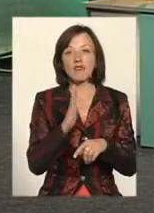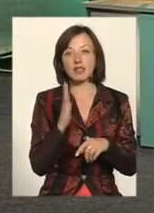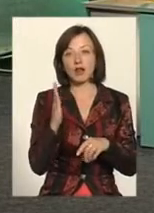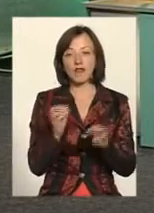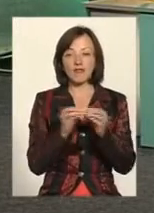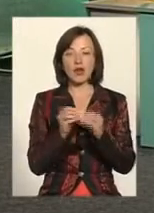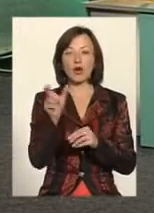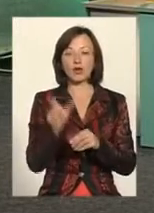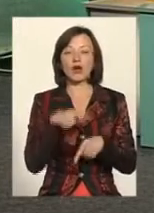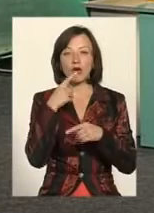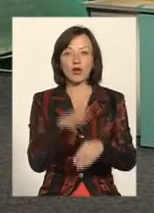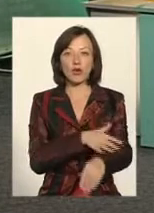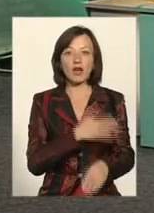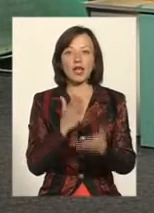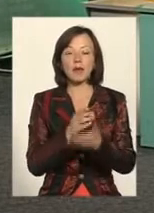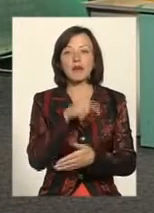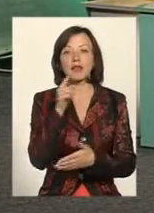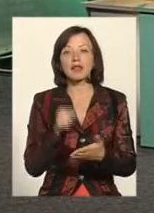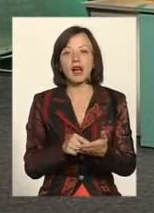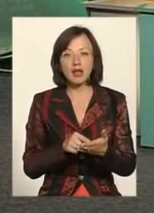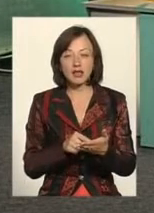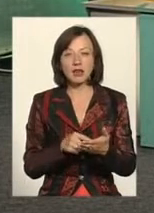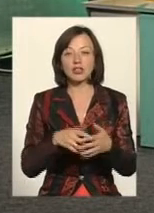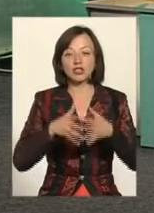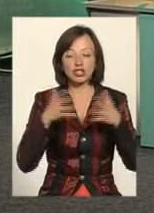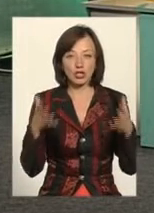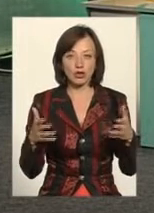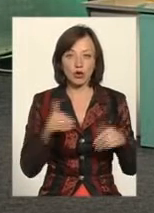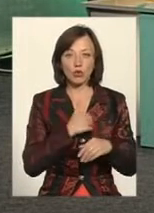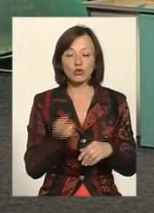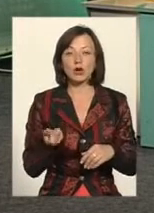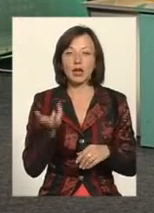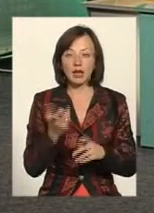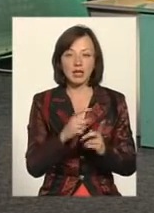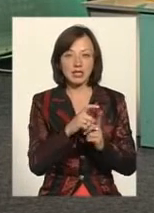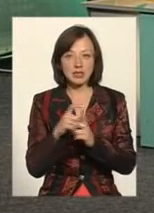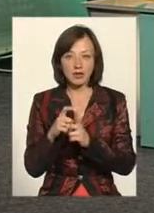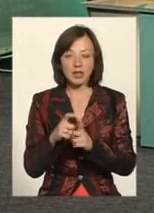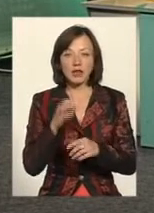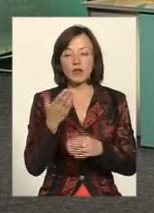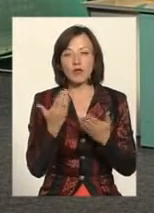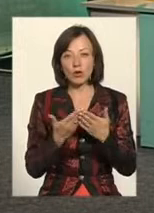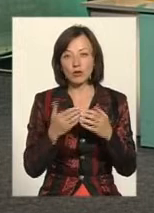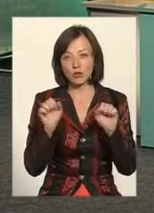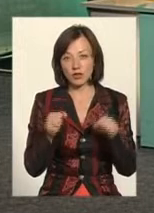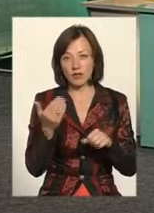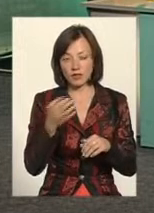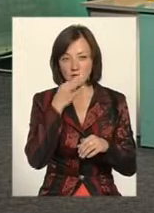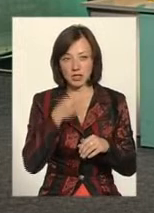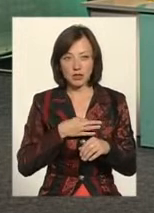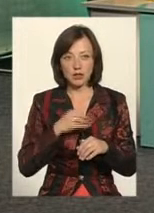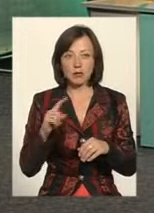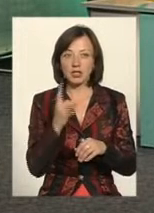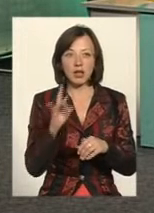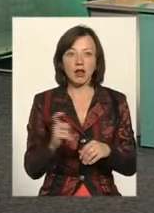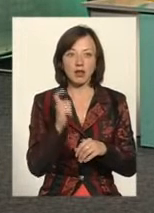одну і ту саму людину, коли ми довго говоримо. Розумієте, є питання набагато ширше. Я хочу сказати кілька слів. Ви знаєте, скажіть, от може ви скажете, з першого